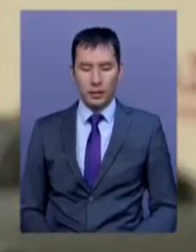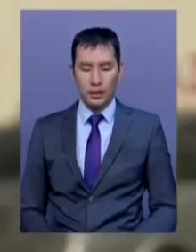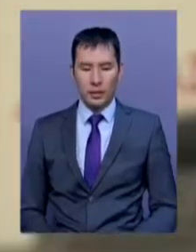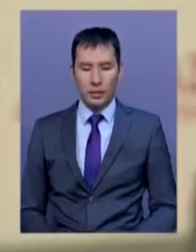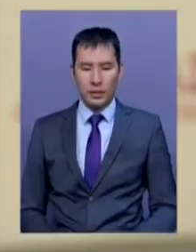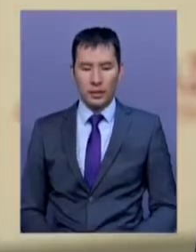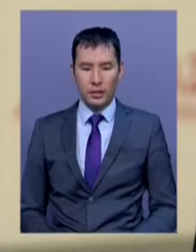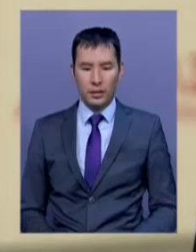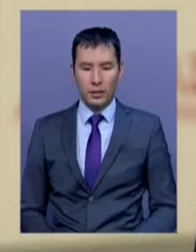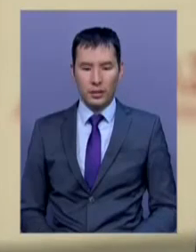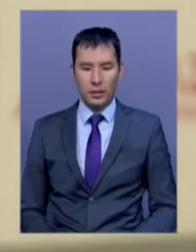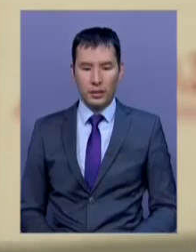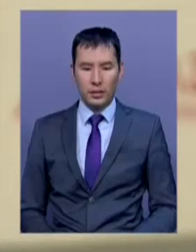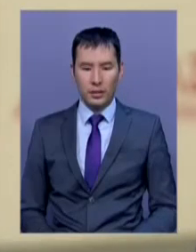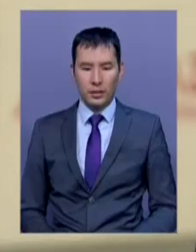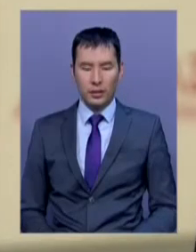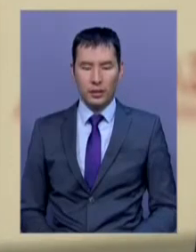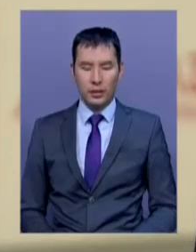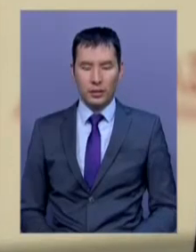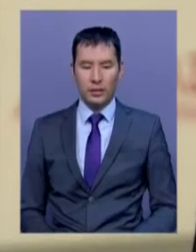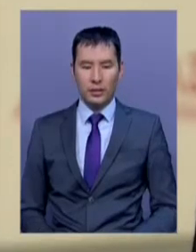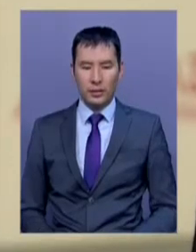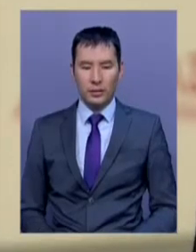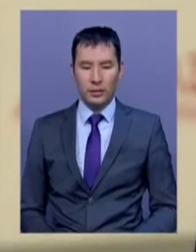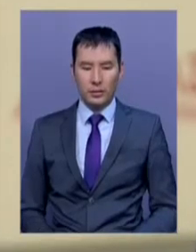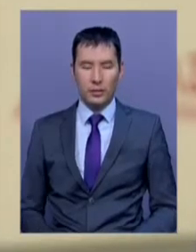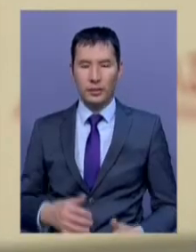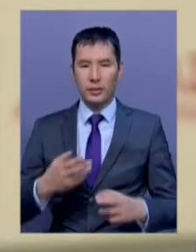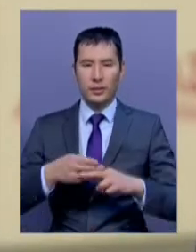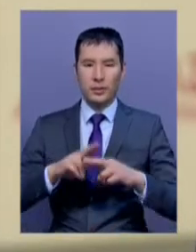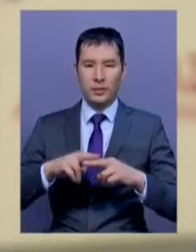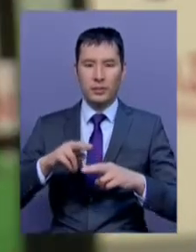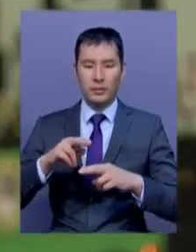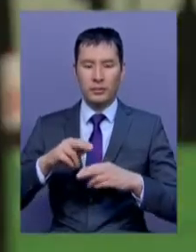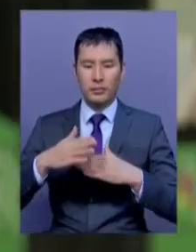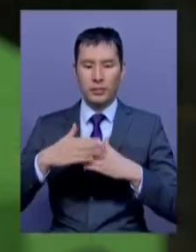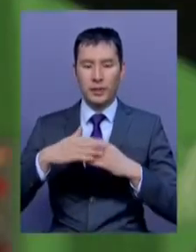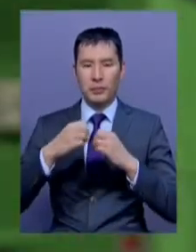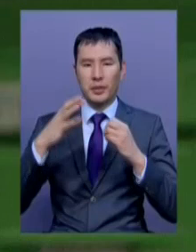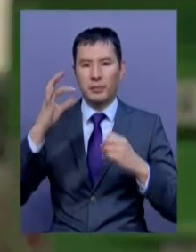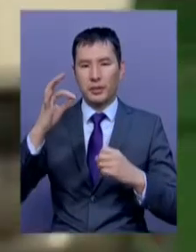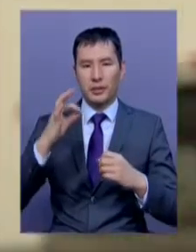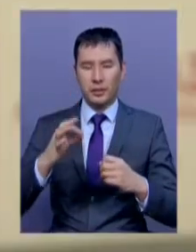Бүгінгі күнде бұл жердің құрылыс нысанының дайындығы шамамен 15%-ді құрайды.